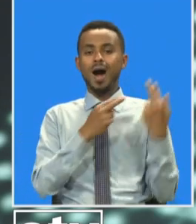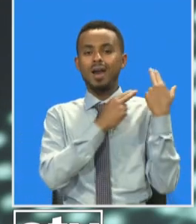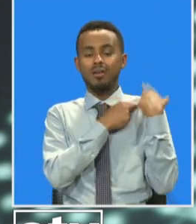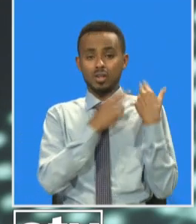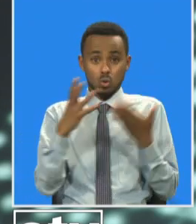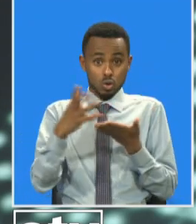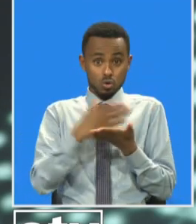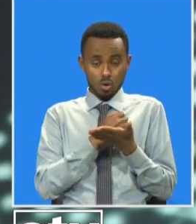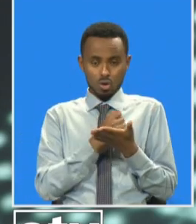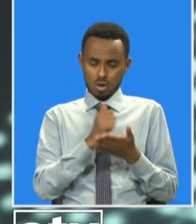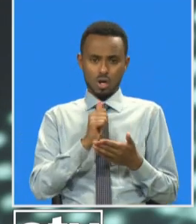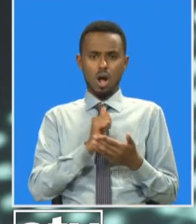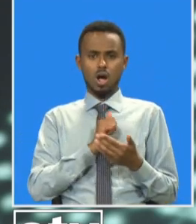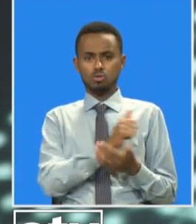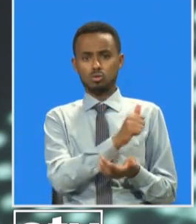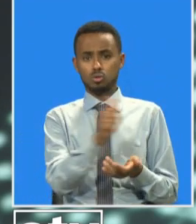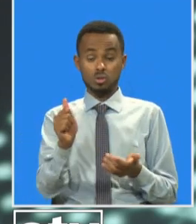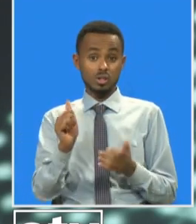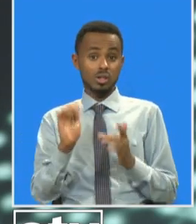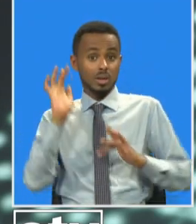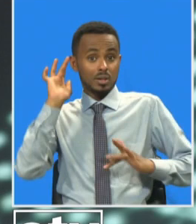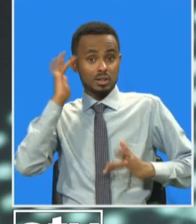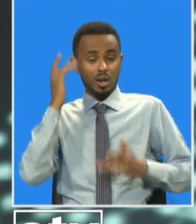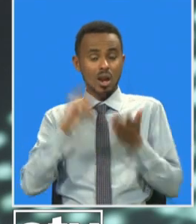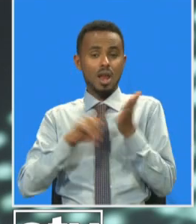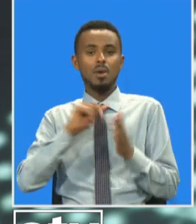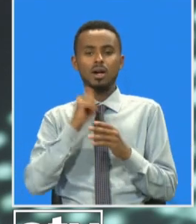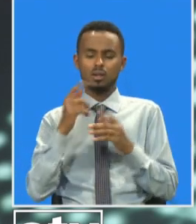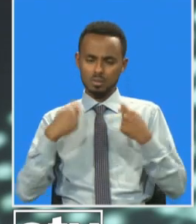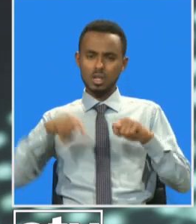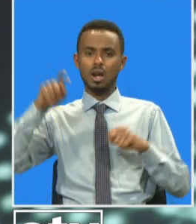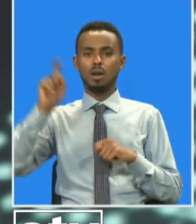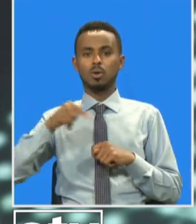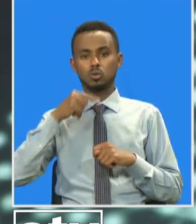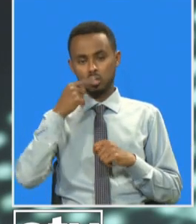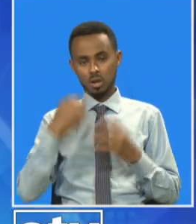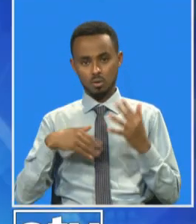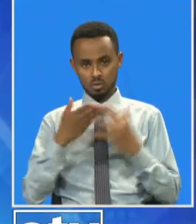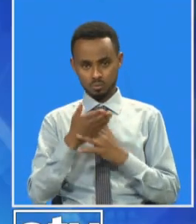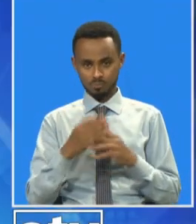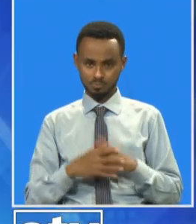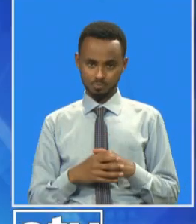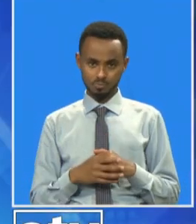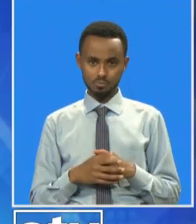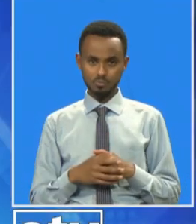በኃላፊነት ወስዶ ራሱን ለበሽታው ላለማጋለጥ መጣር አለበት ነው ምንለበኛ በኩል።